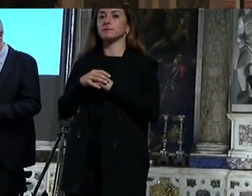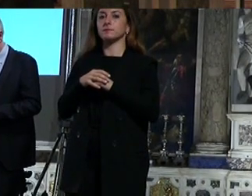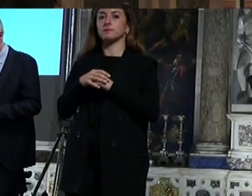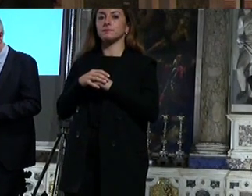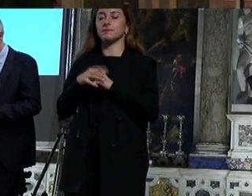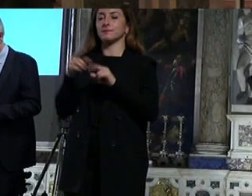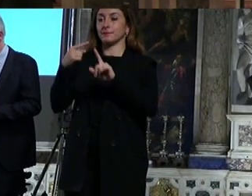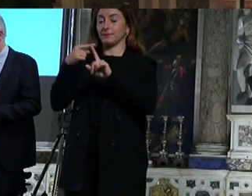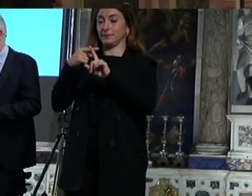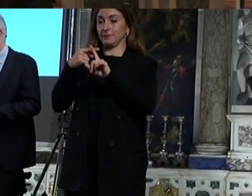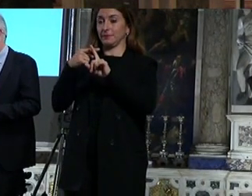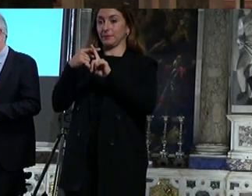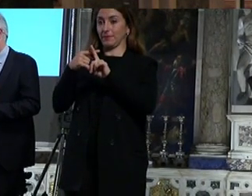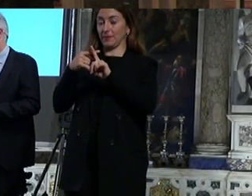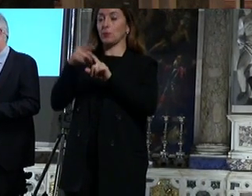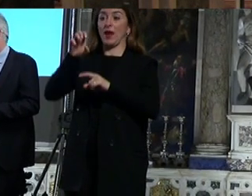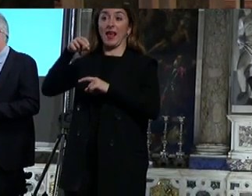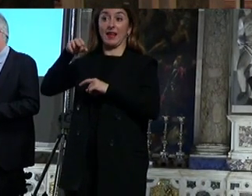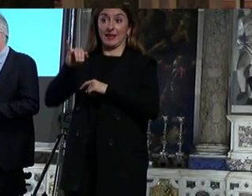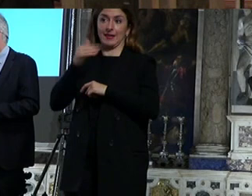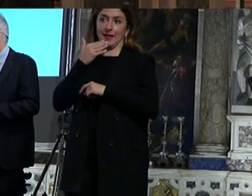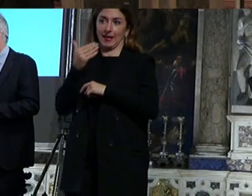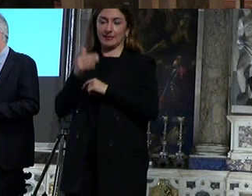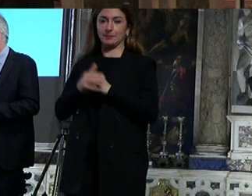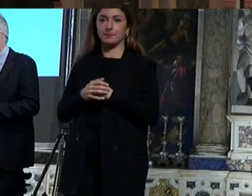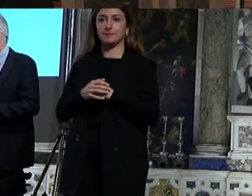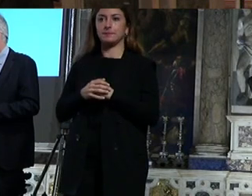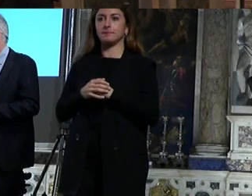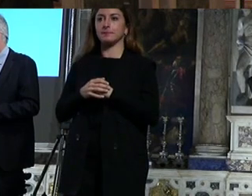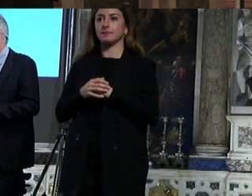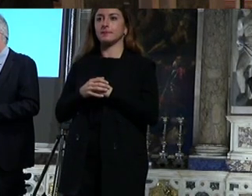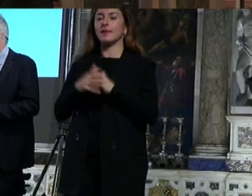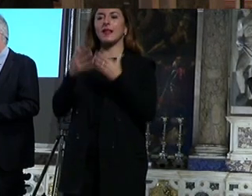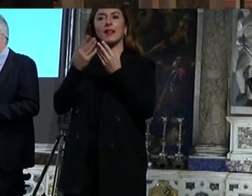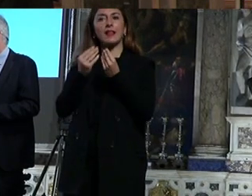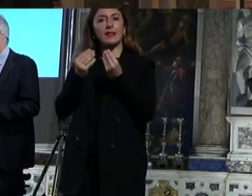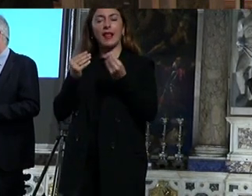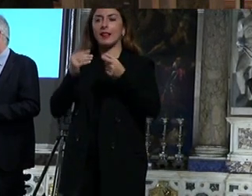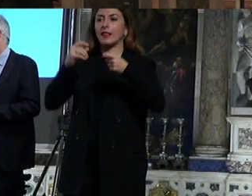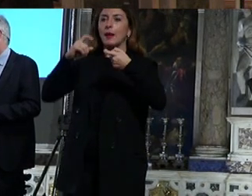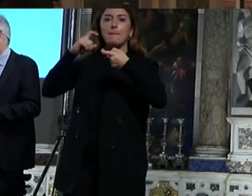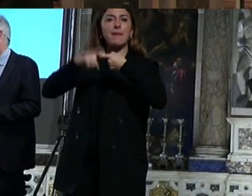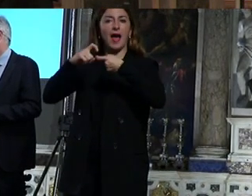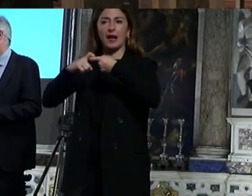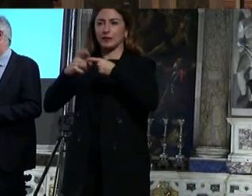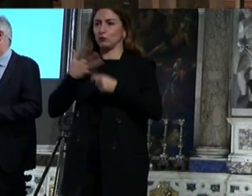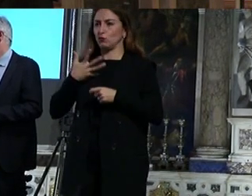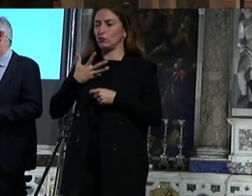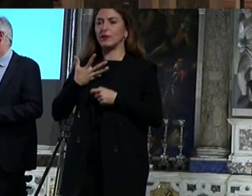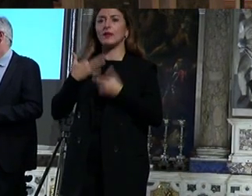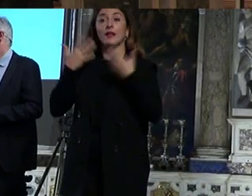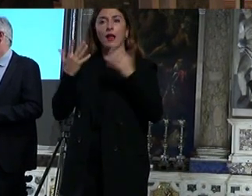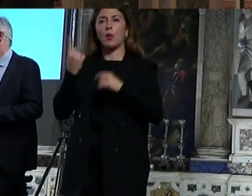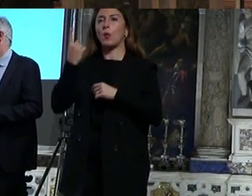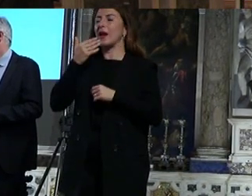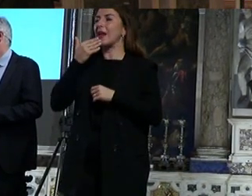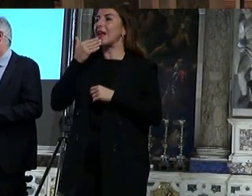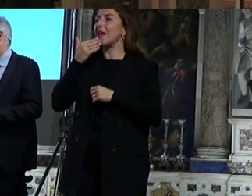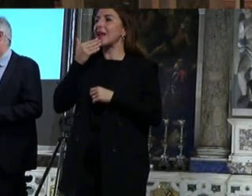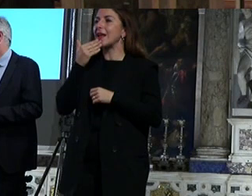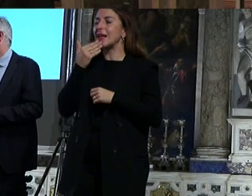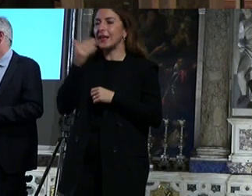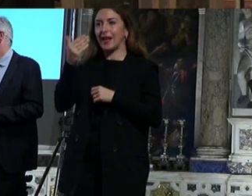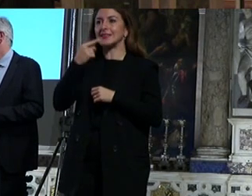recentemente Eni. Ci sono tantissimi partners, ovviamente un ringraziamento particolare va a chi